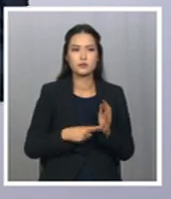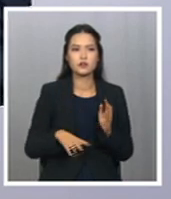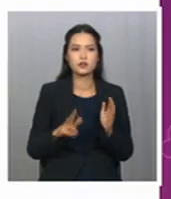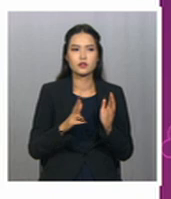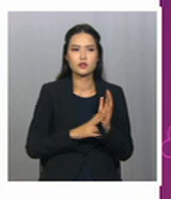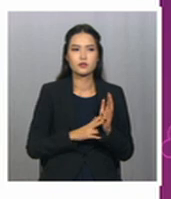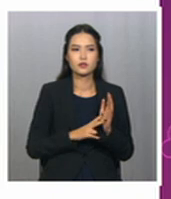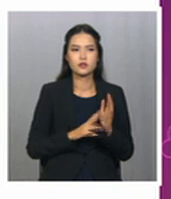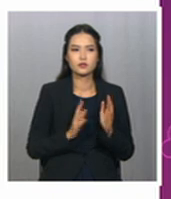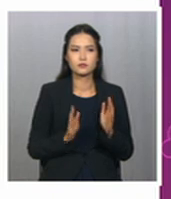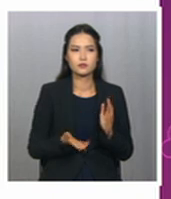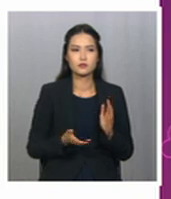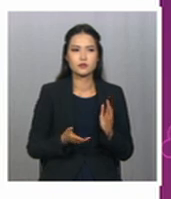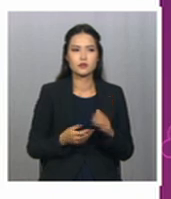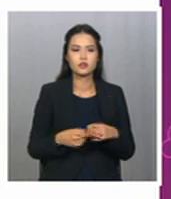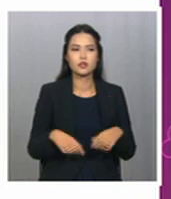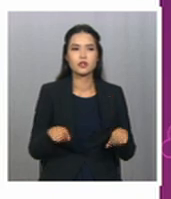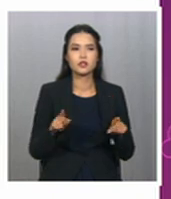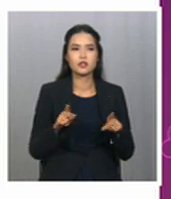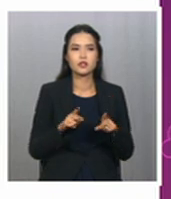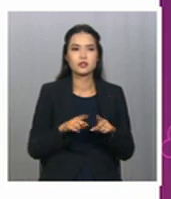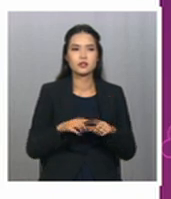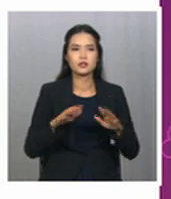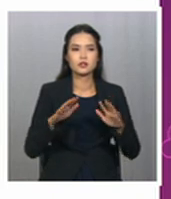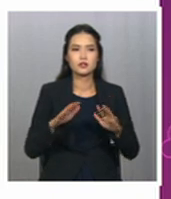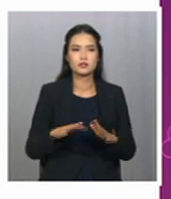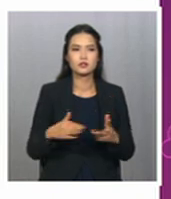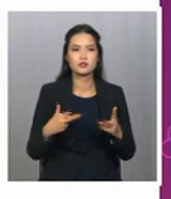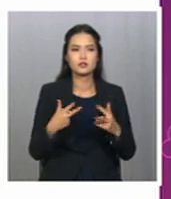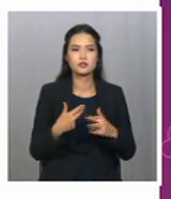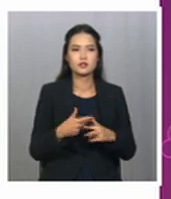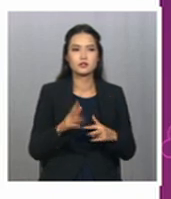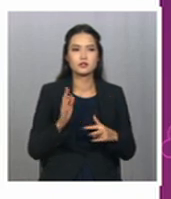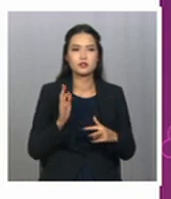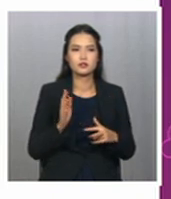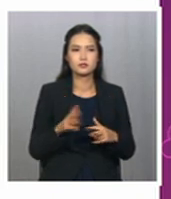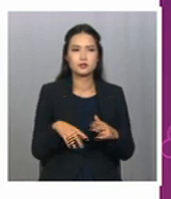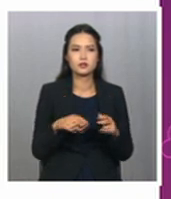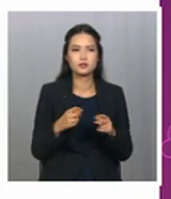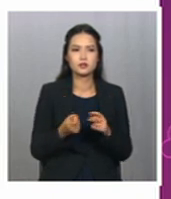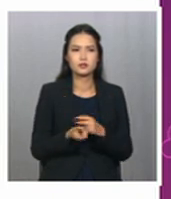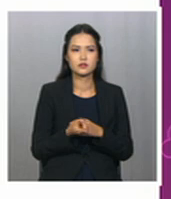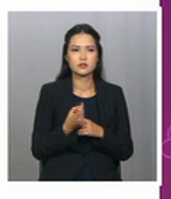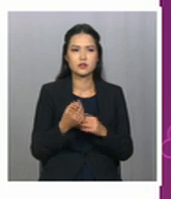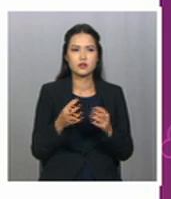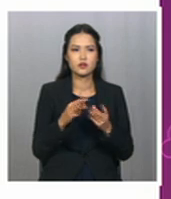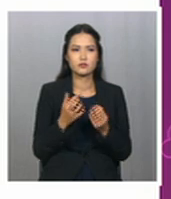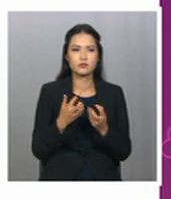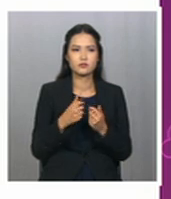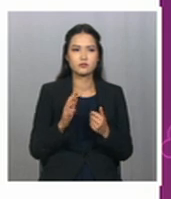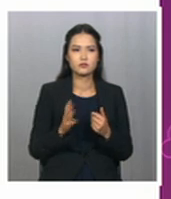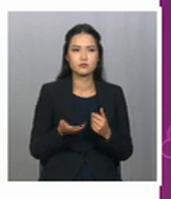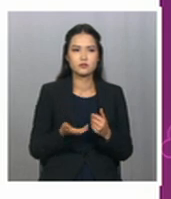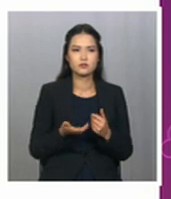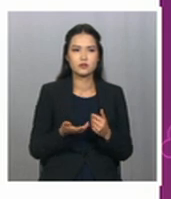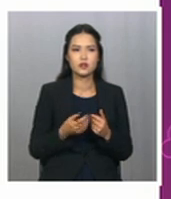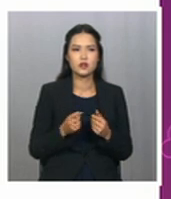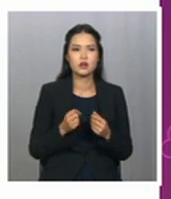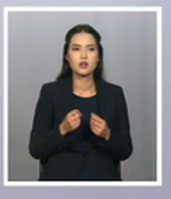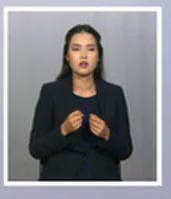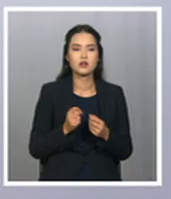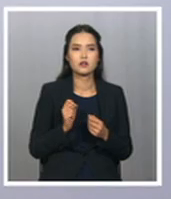AB-ны айттық. Берілген сан мәндерін орнына қойып шықсақ, келесідей өрнек пайда болады. Бұл бөлшектің